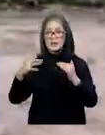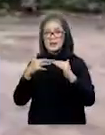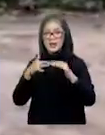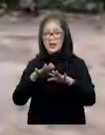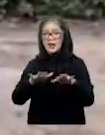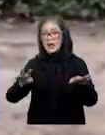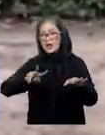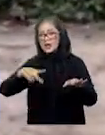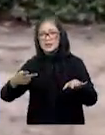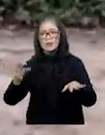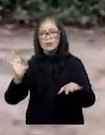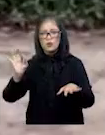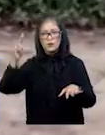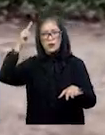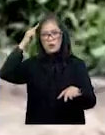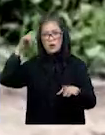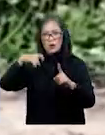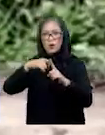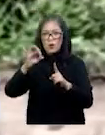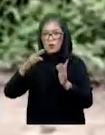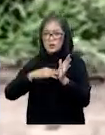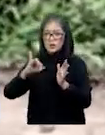oleh Pemkab Oki.